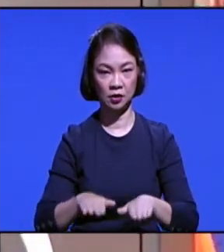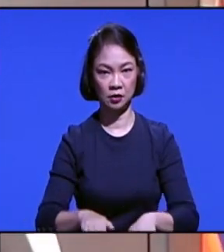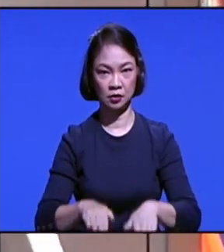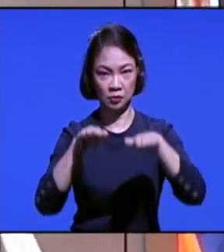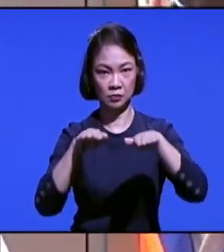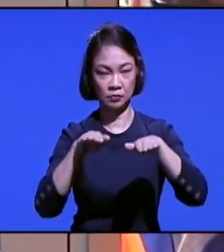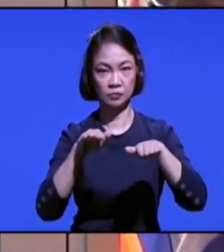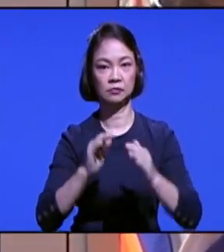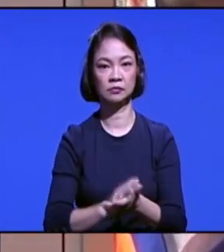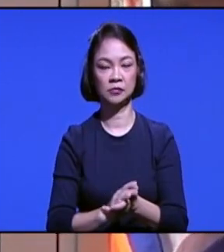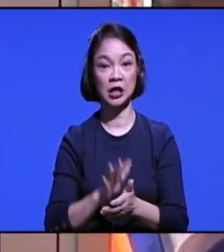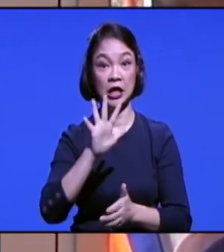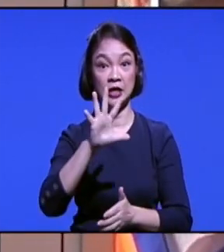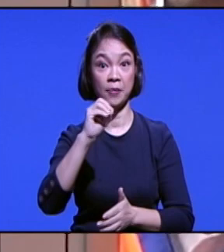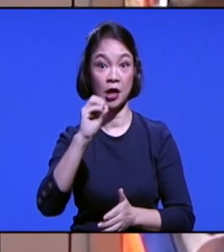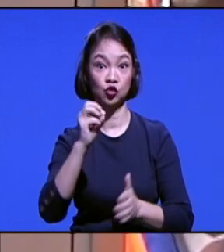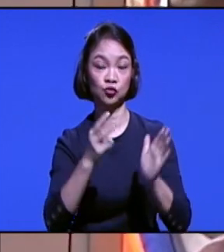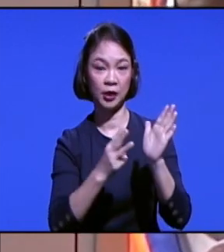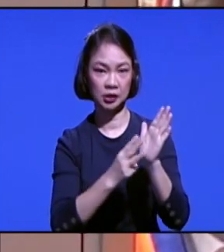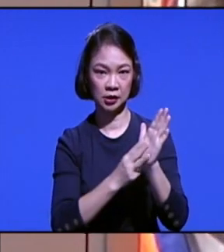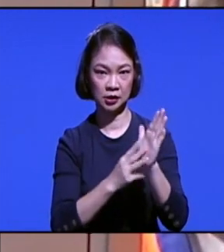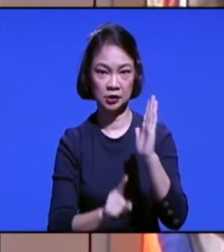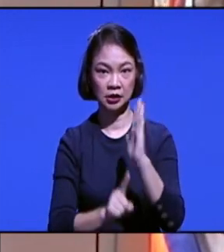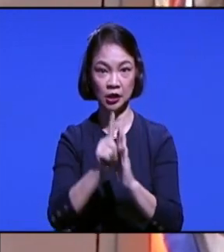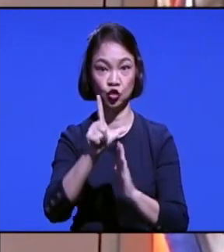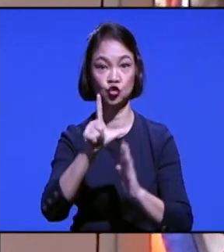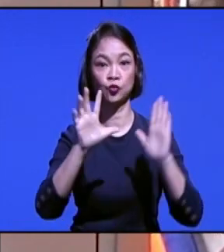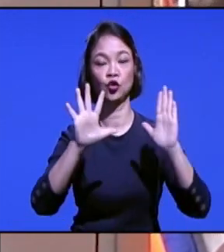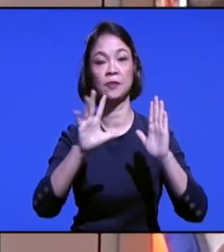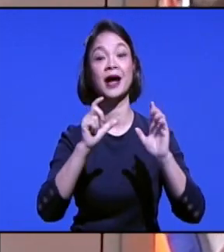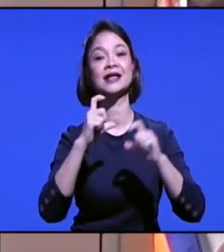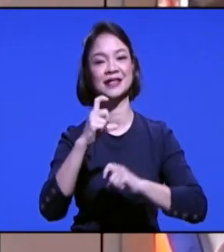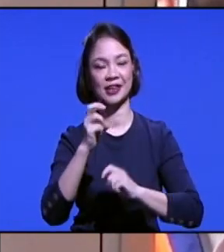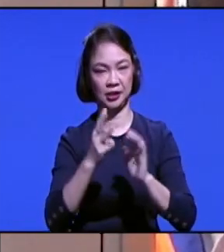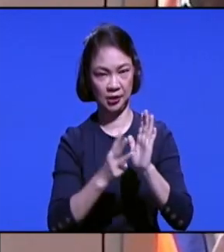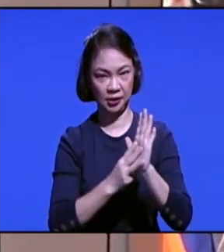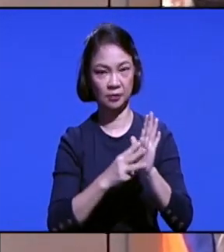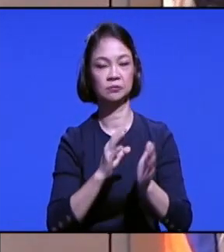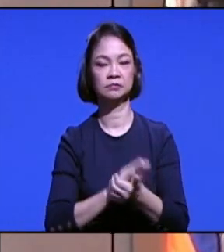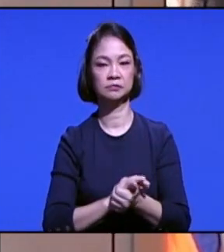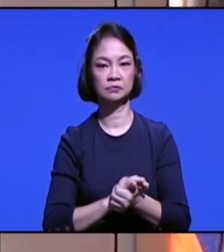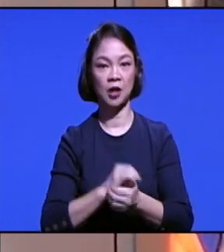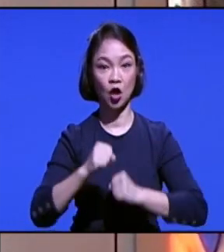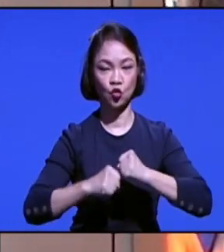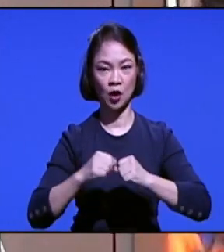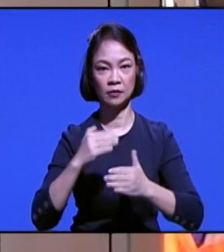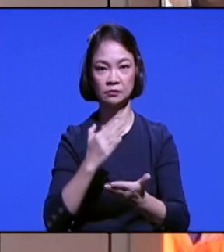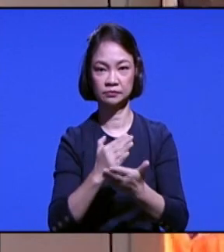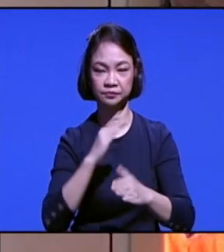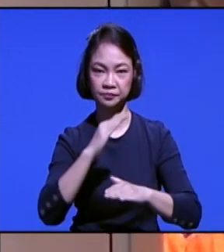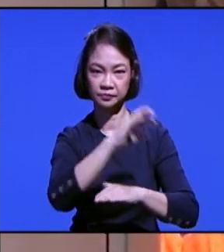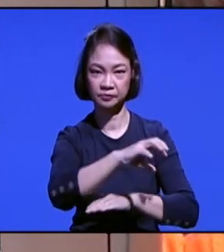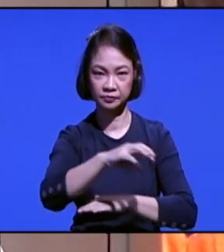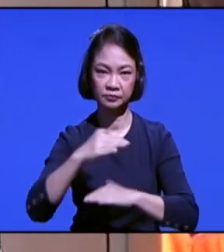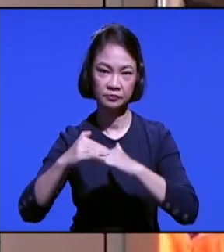di 500 meter setinggi 75 cm. Ya. Dan itu kita lakukan bertahap, ya,